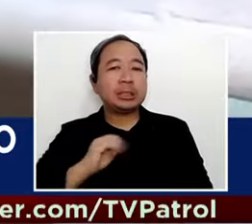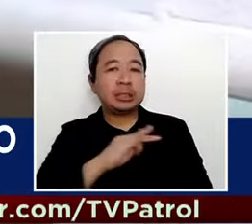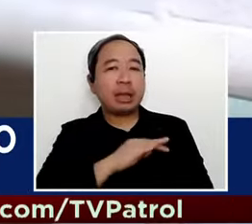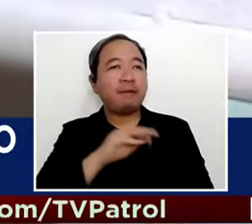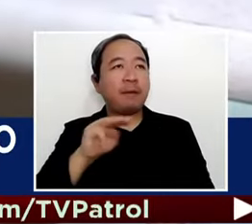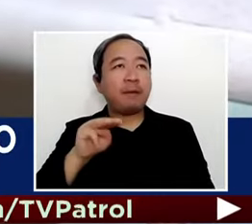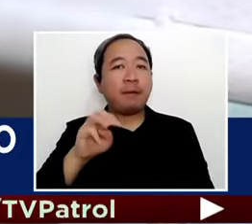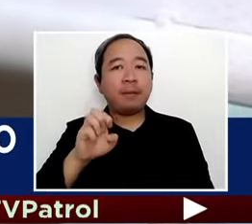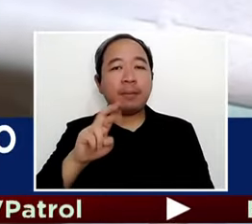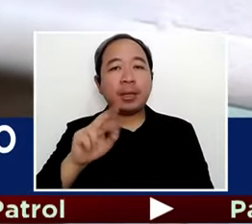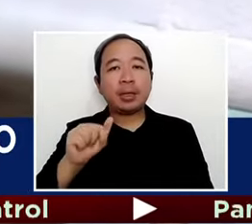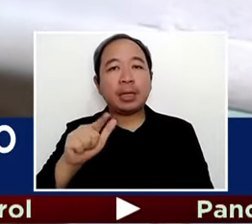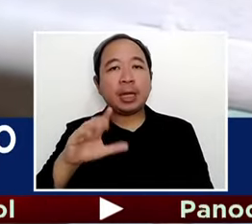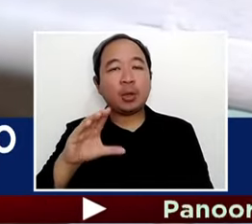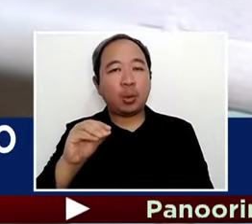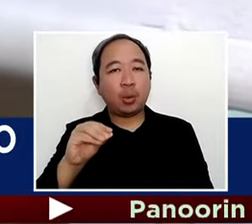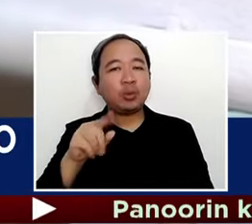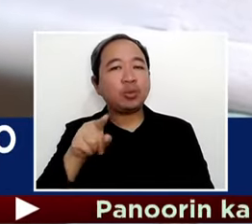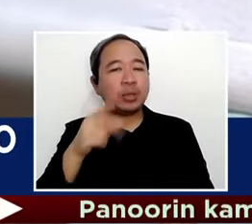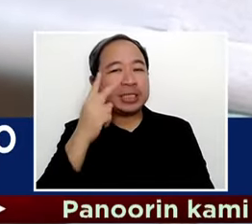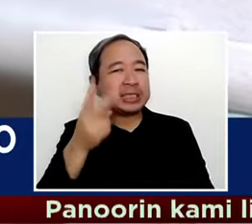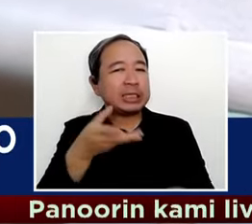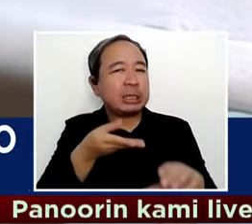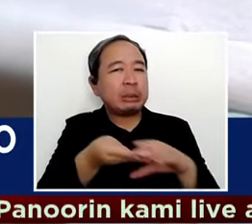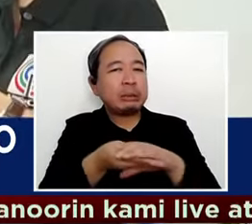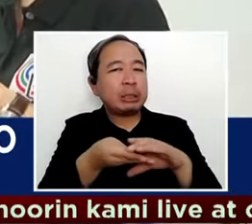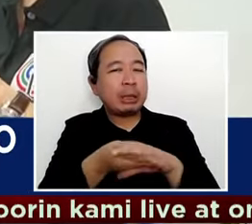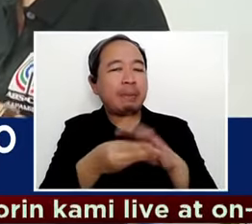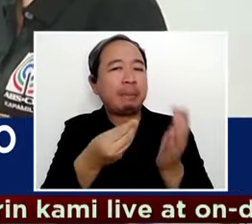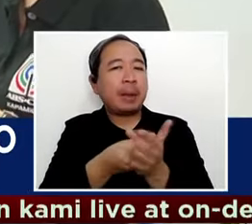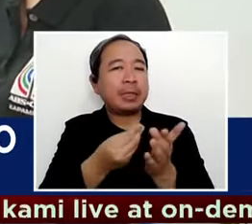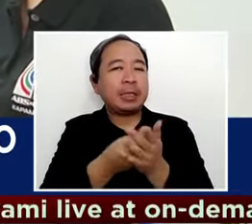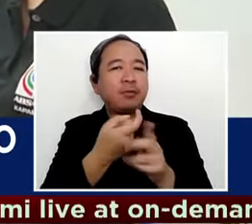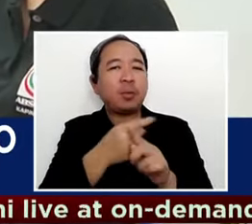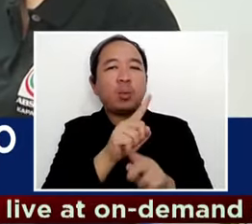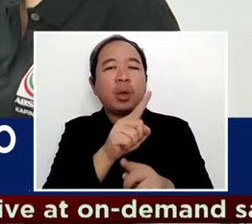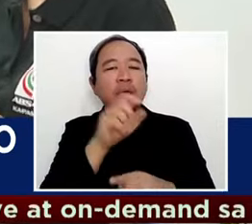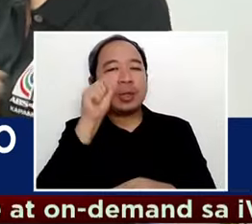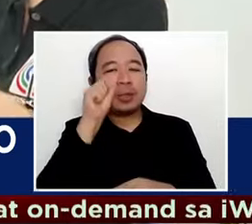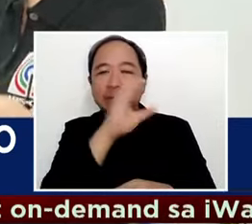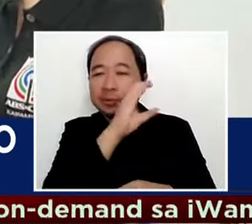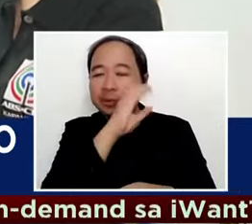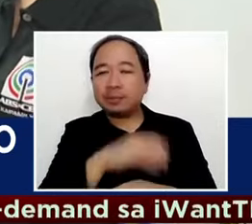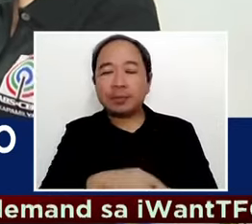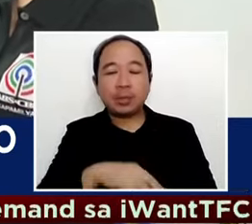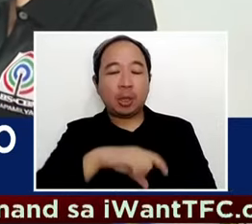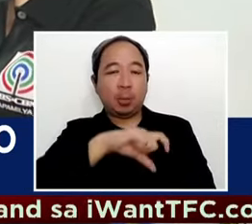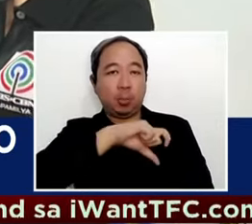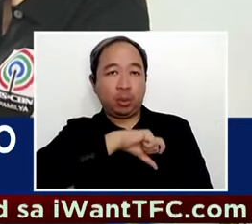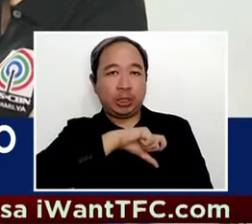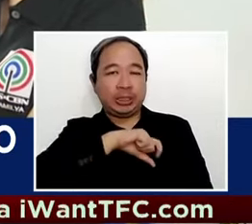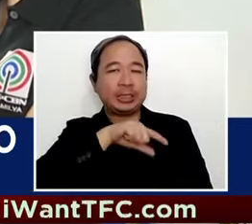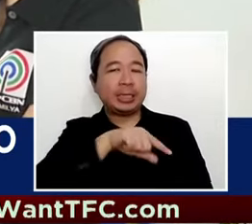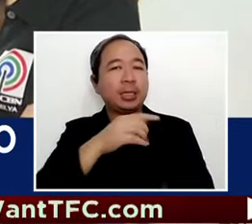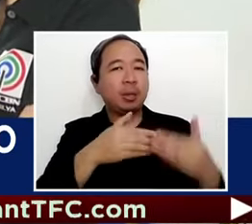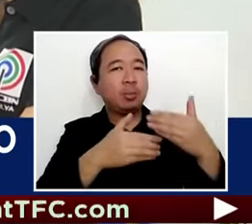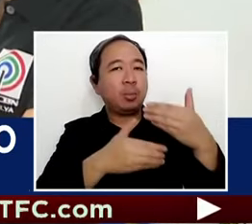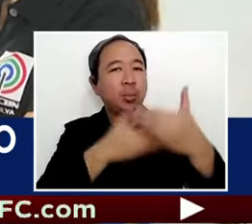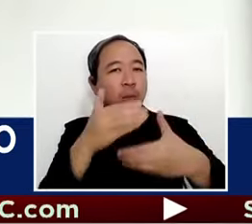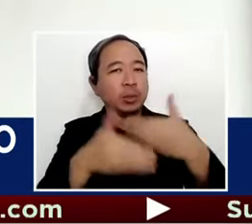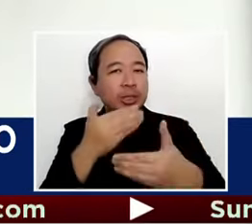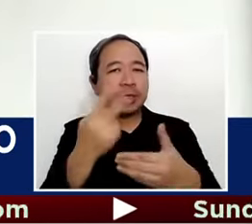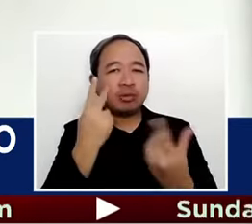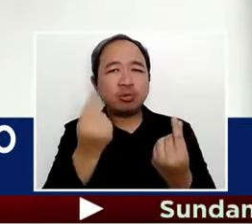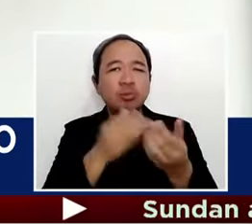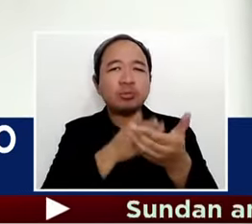Meralco para makapangikil ng pera sa isang senior citizen. Ayon sa PNP, modus ng mga kawatan ang kumatok sa mga